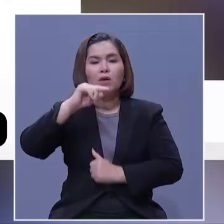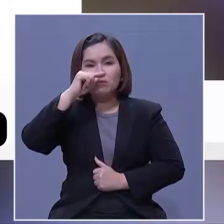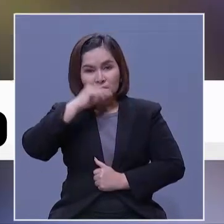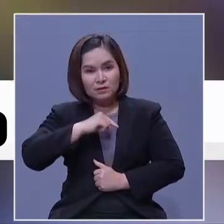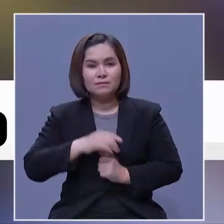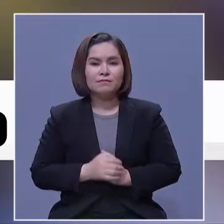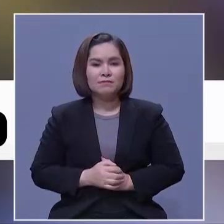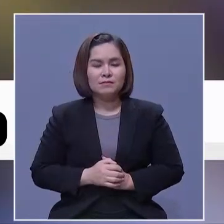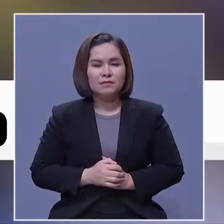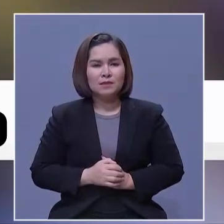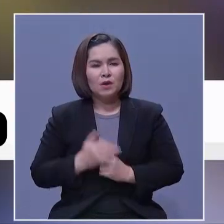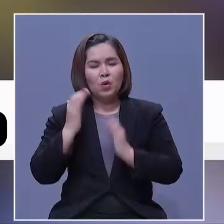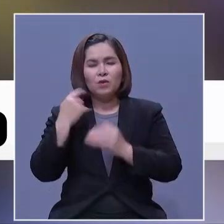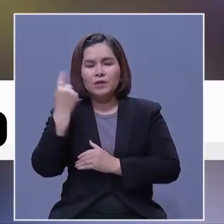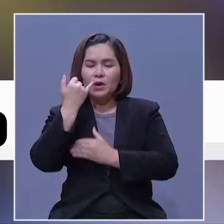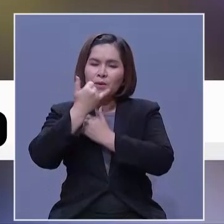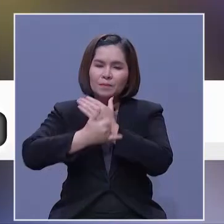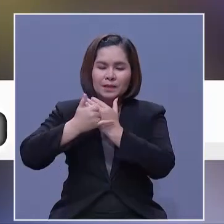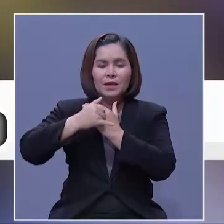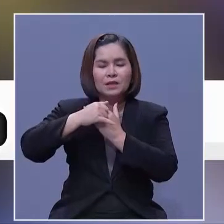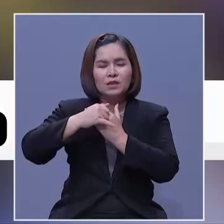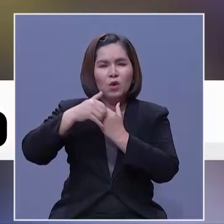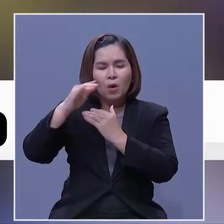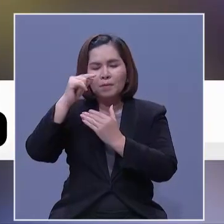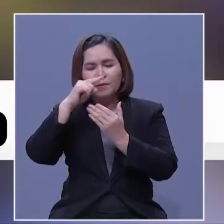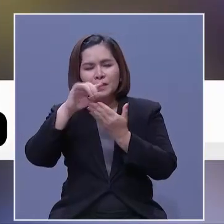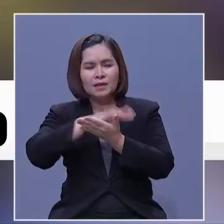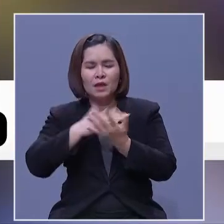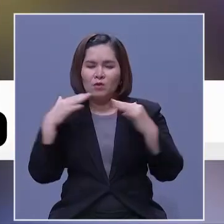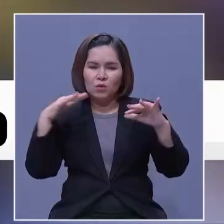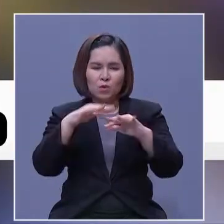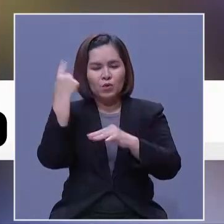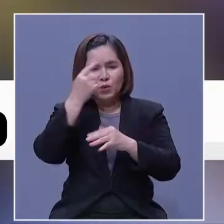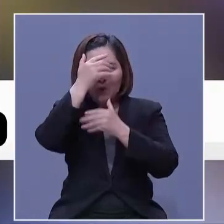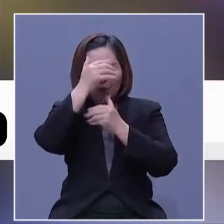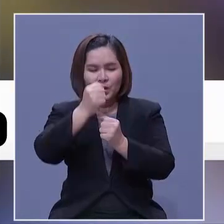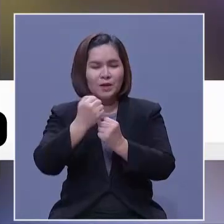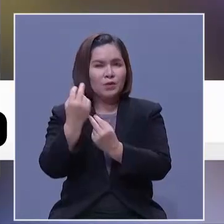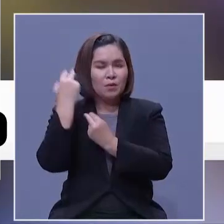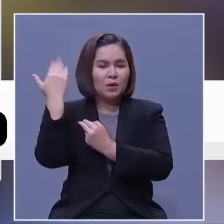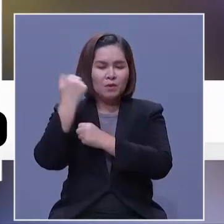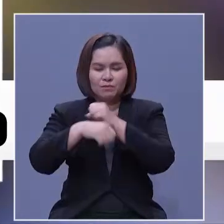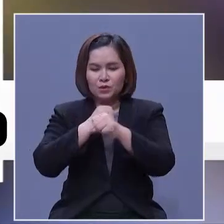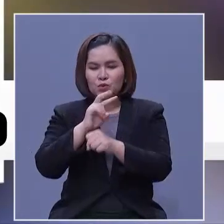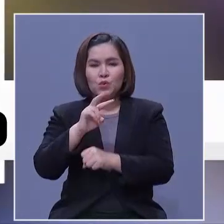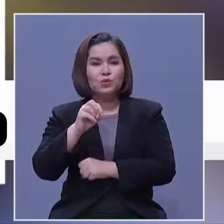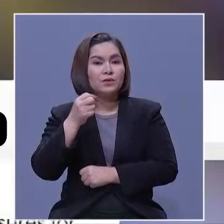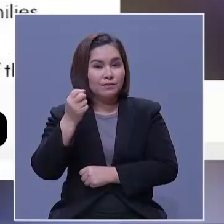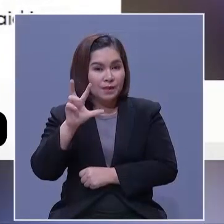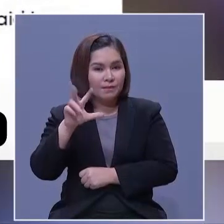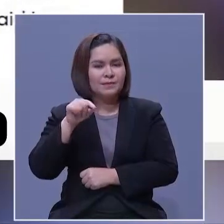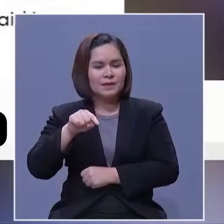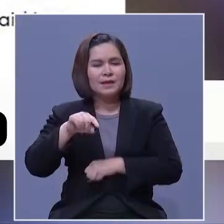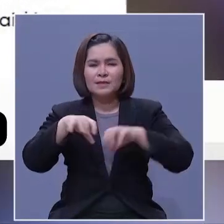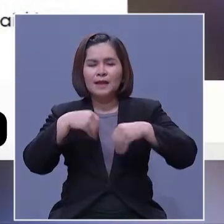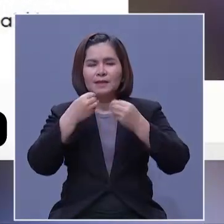ทยเป็นที่นิยมของนักท่องเที่ยวทั้งในประเทศและต่างประเทศและย้อนกลับไปในปี2013ที่แห่งนี้เคยถูกจั